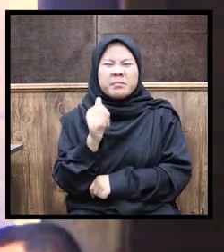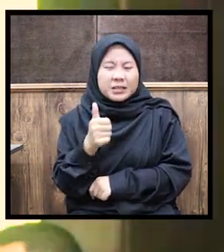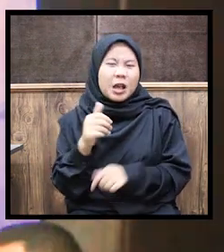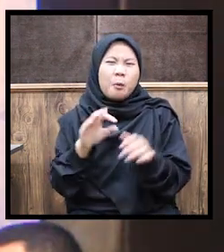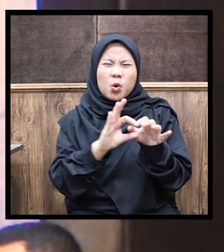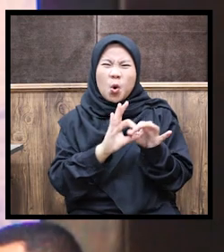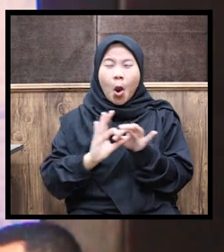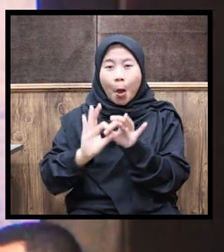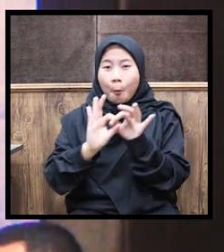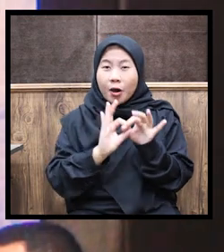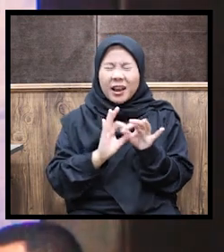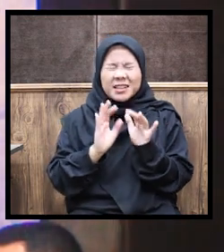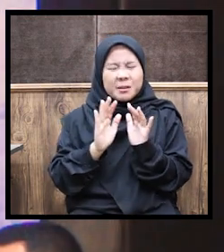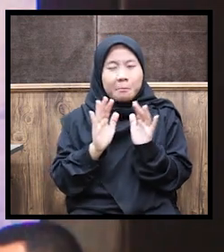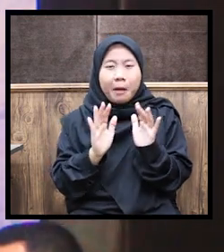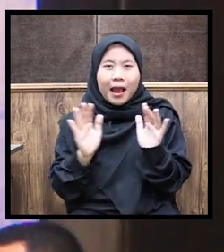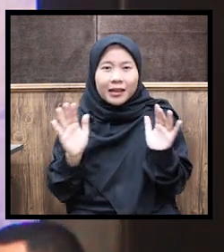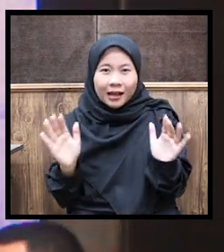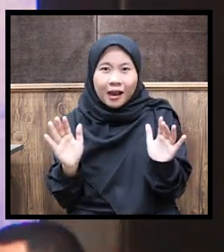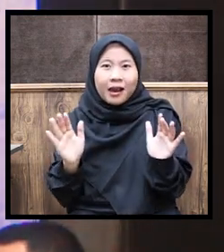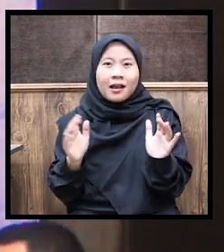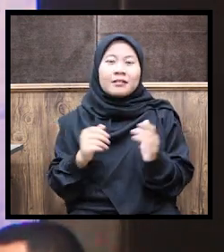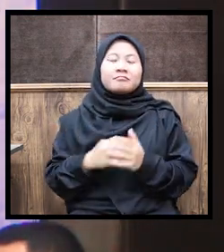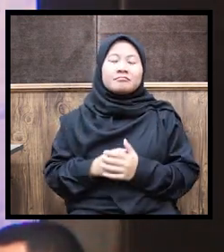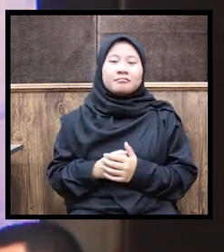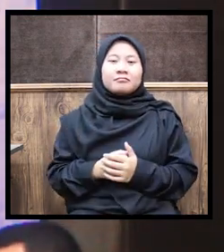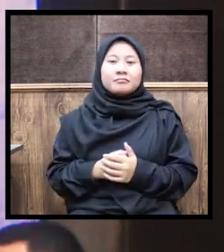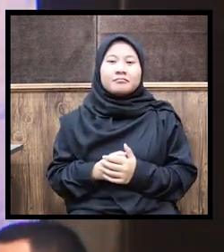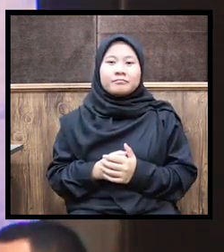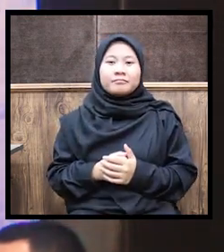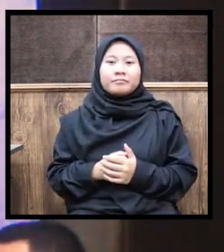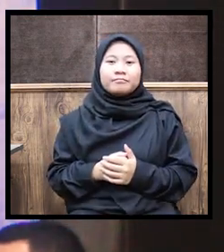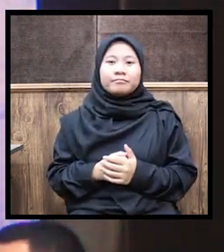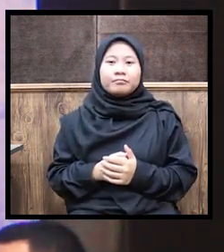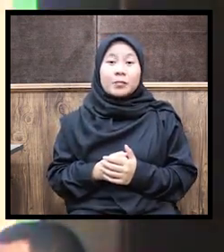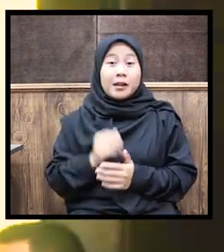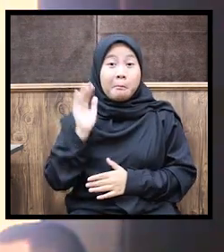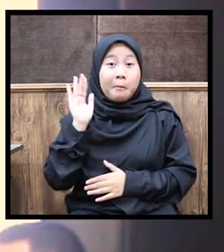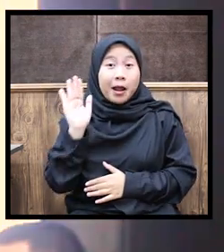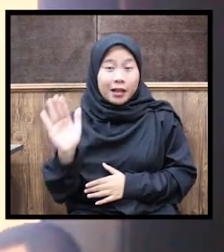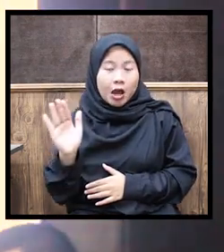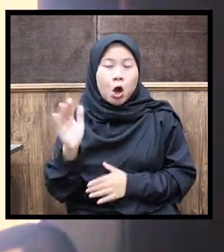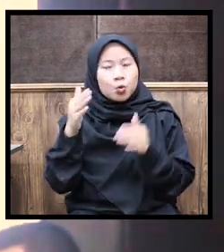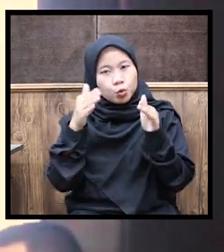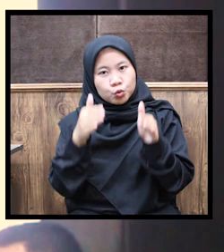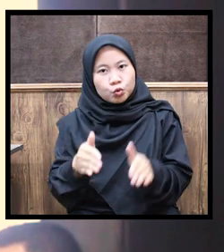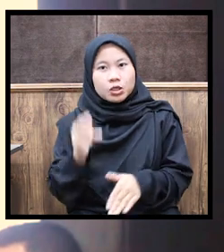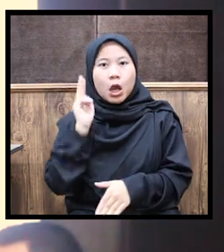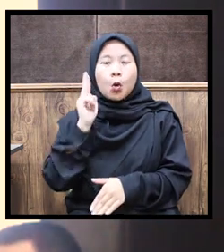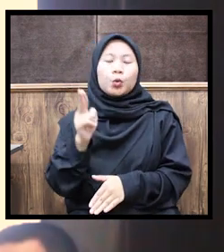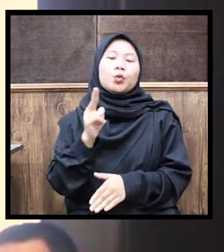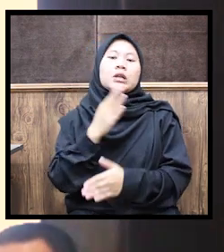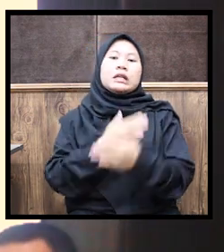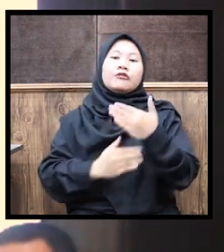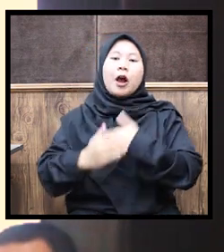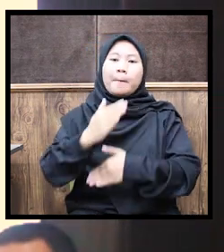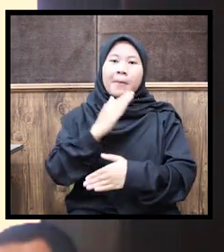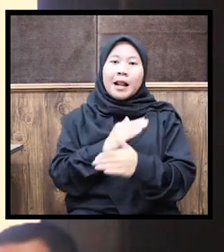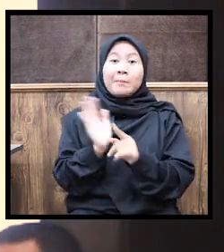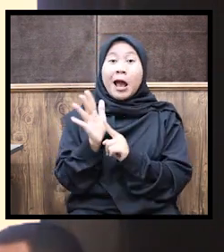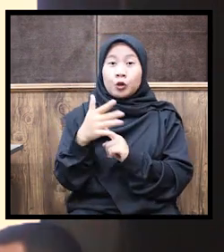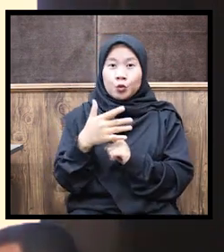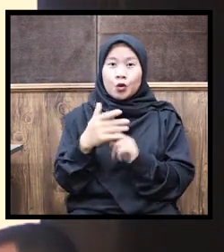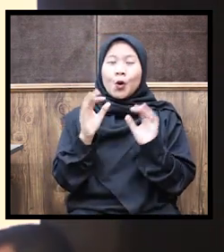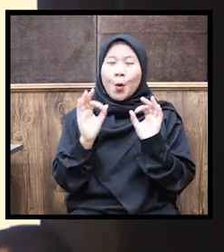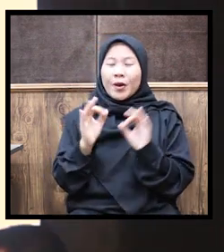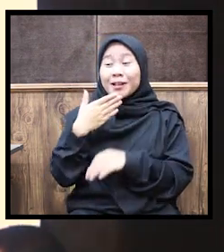dilakukan Dan semoga buat banyak hal baik buat Amin masyarakat khususnya di fabel di wilayah Bantul Terima kasih